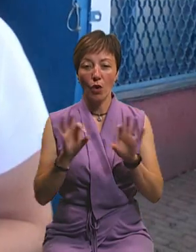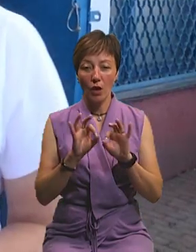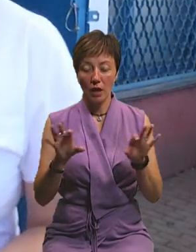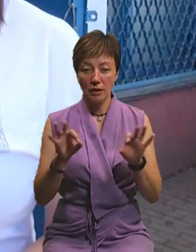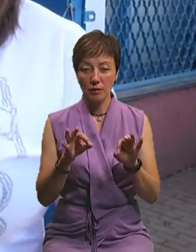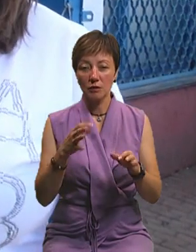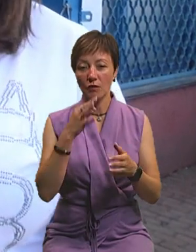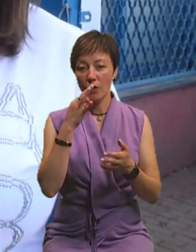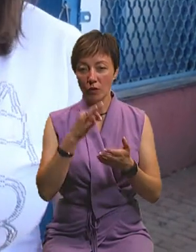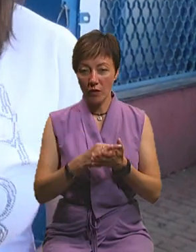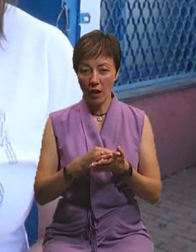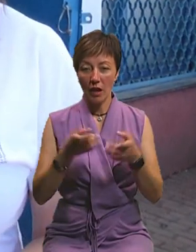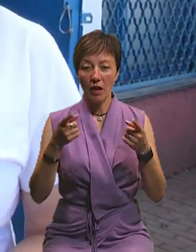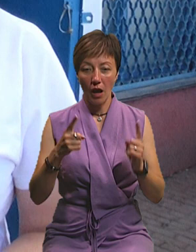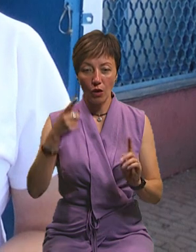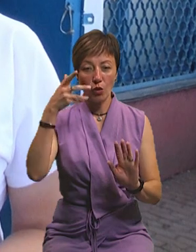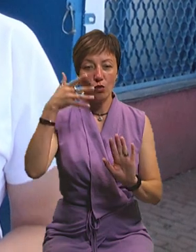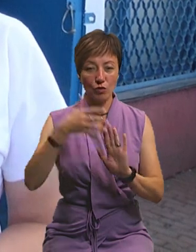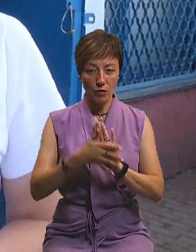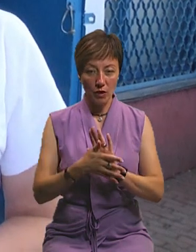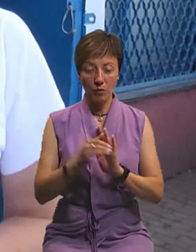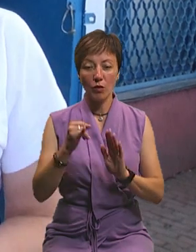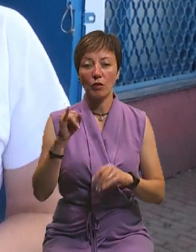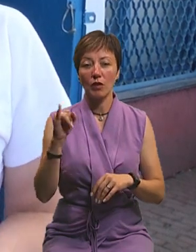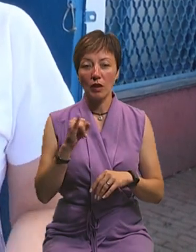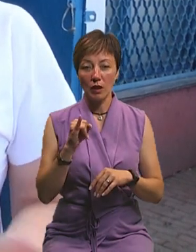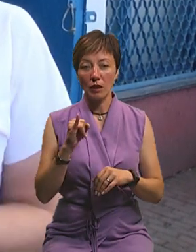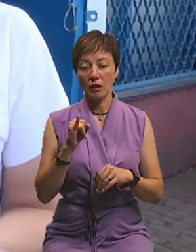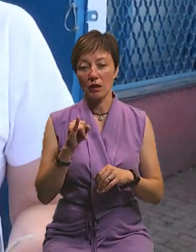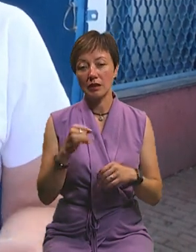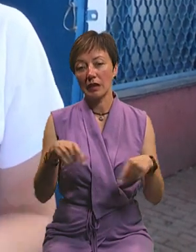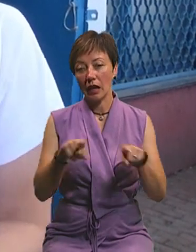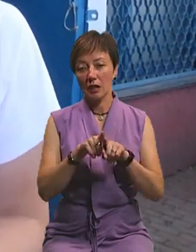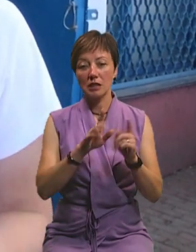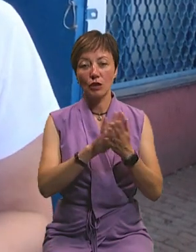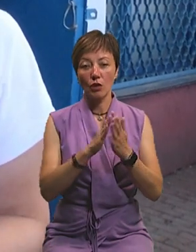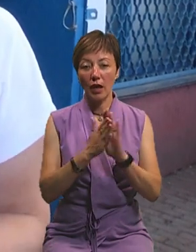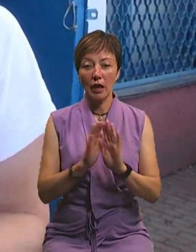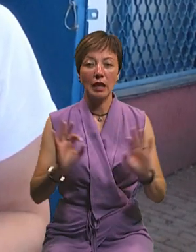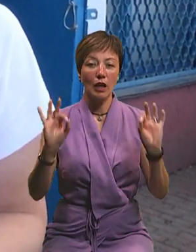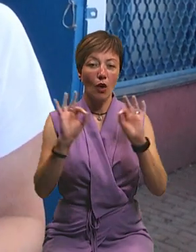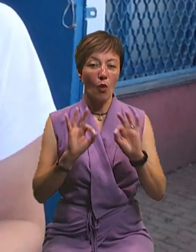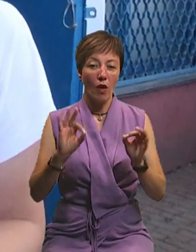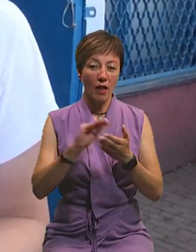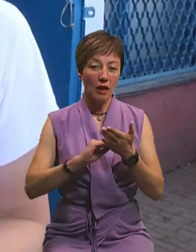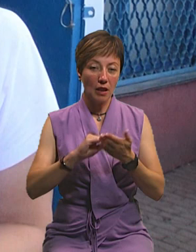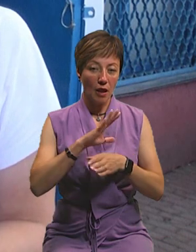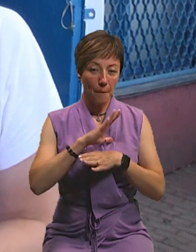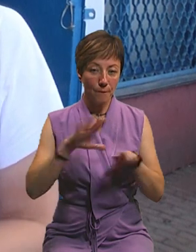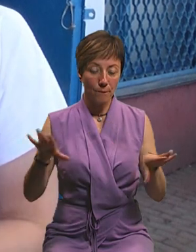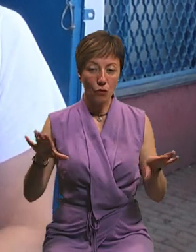ми свою відповідальність реально розуміємо і усвідомлюємо ну таких ситуацій ніколи не повторювалося і